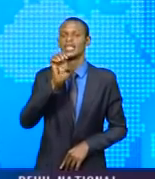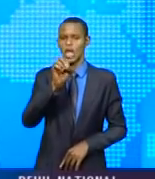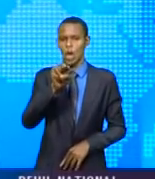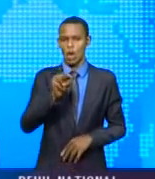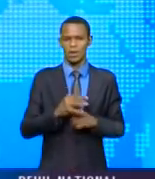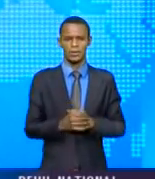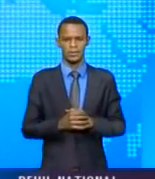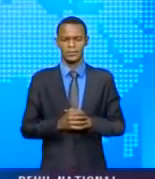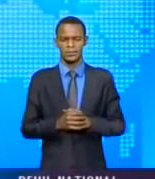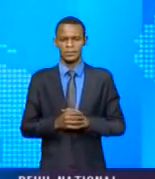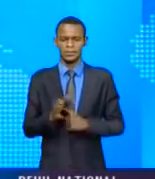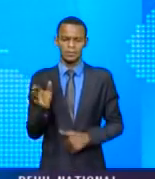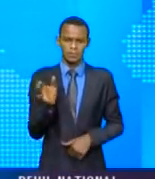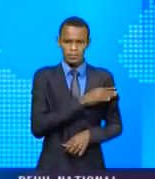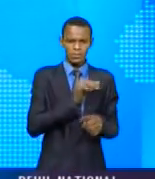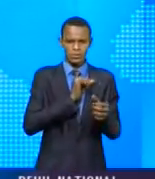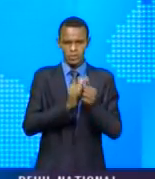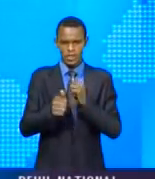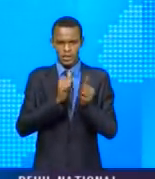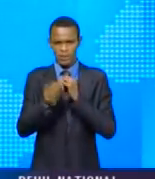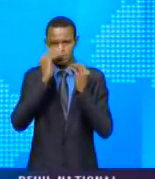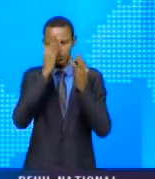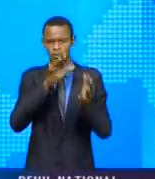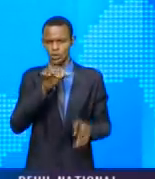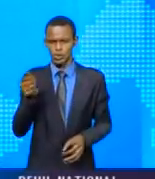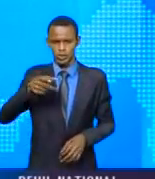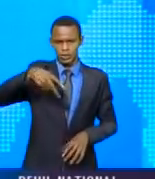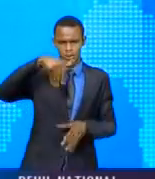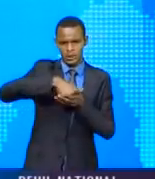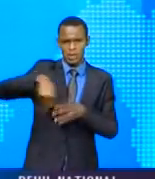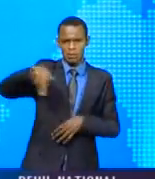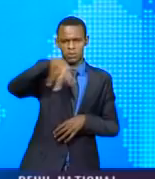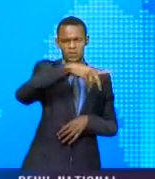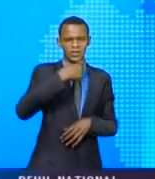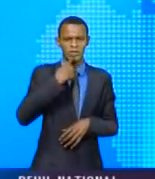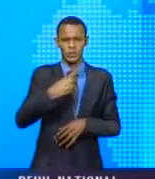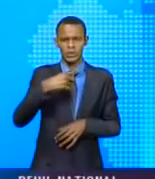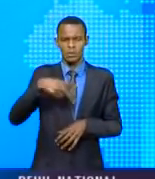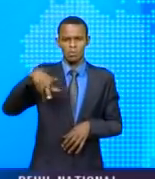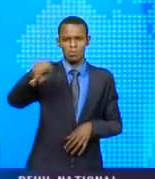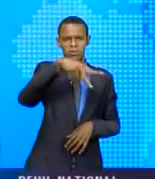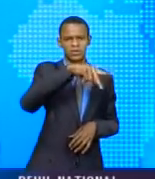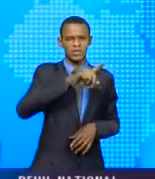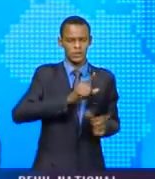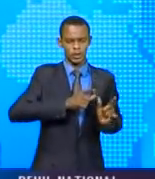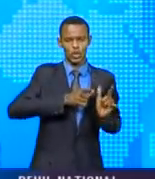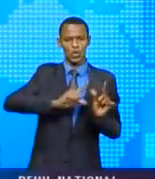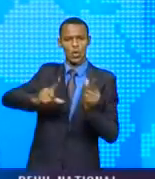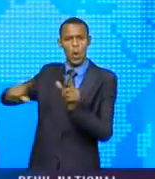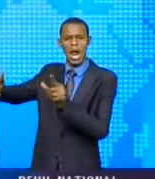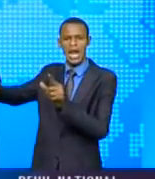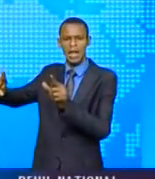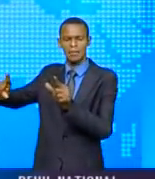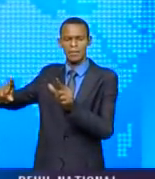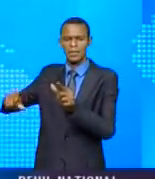entre parcours d'actualité dans les provinces la province de l'abattant à la construction la modernisation et